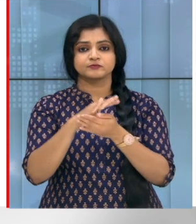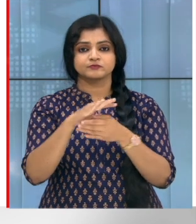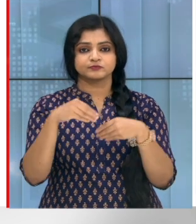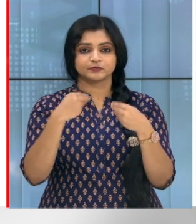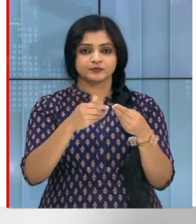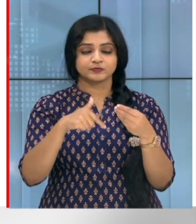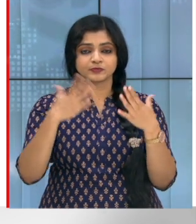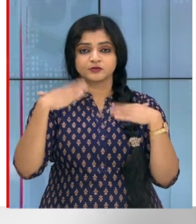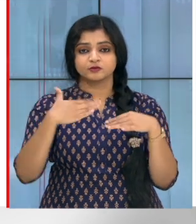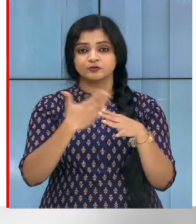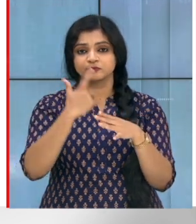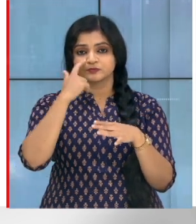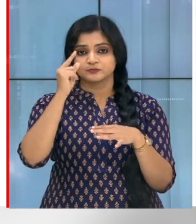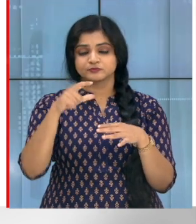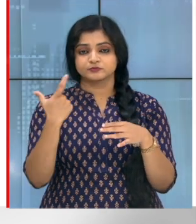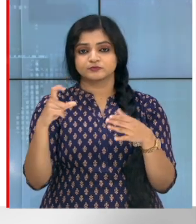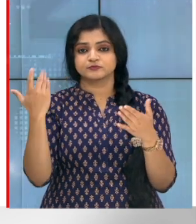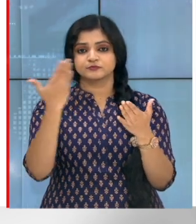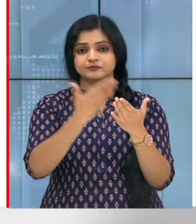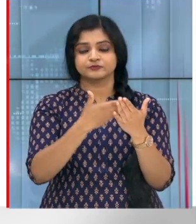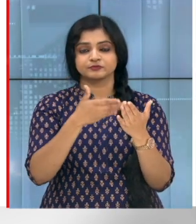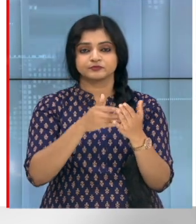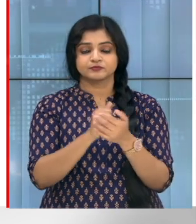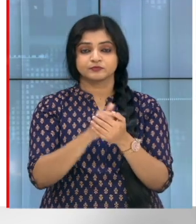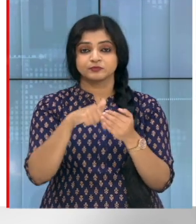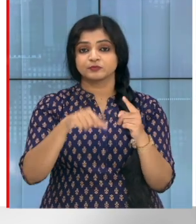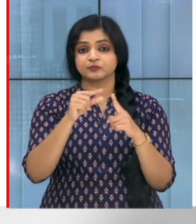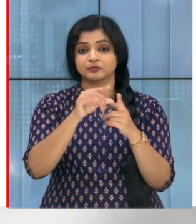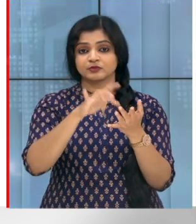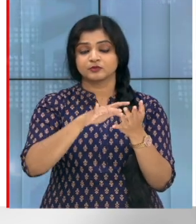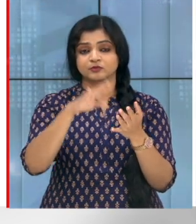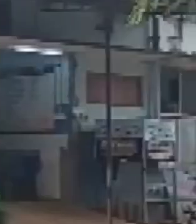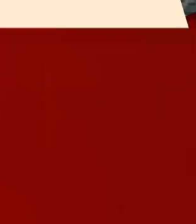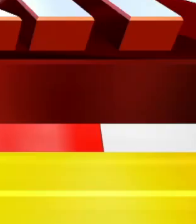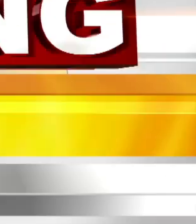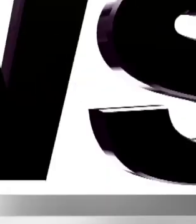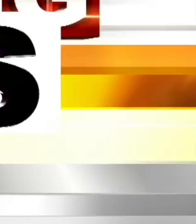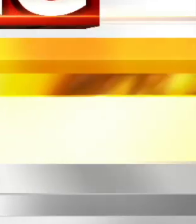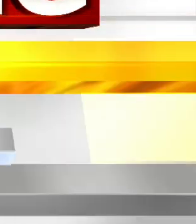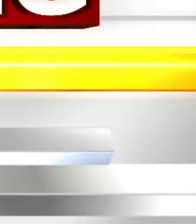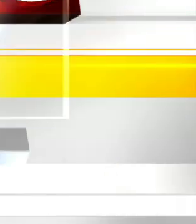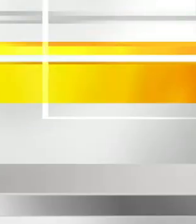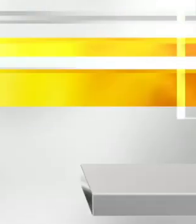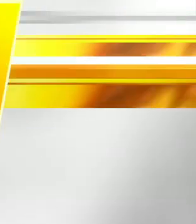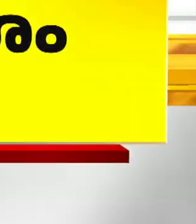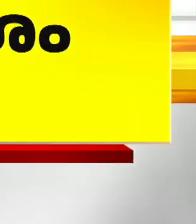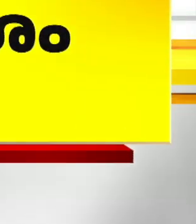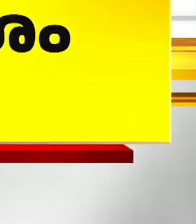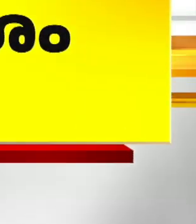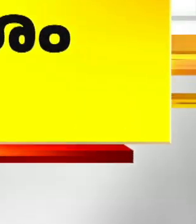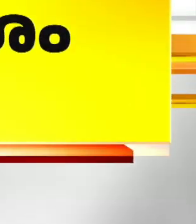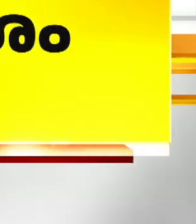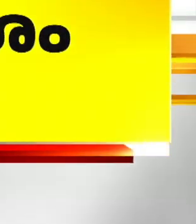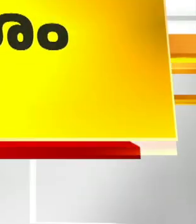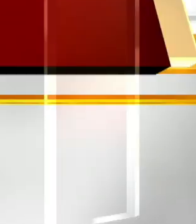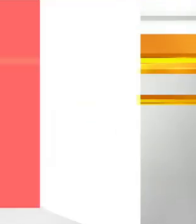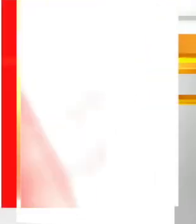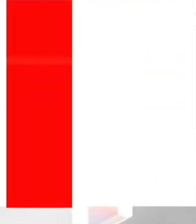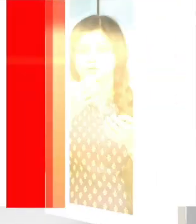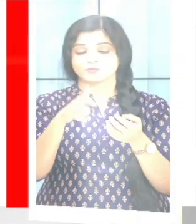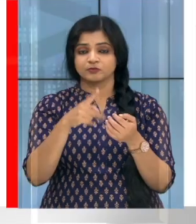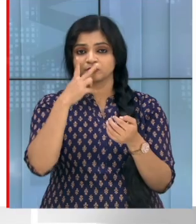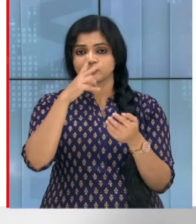ആരോഗ്യ പ്രവർത്തകയുടെ പരാതി. ഈ പരാതിയിൽ ഇപ്പോൾ പാറശാല പോലീസ് അന്വേഷണം ആരംഭിച്ചിട്ടുണ്ട്. ഈ അയച്ച നമ്പർ കേന്ദ്രീകരിച്ചാണ്